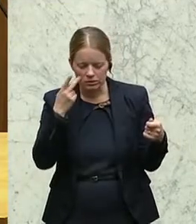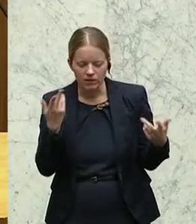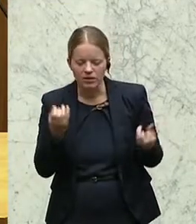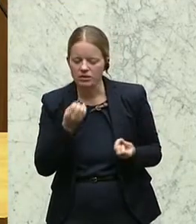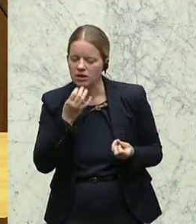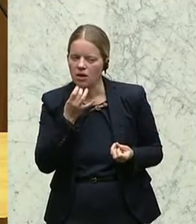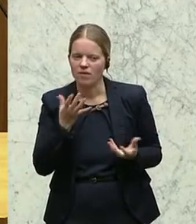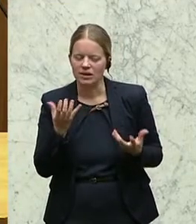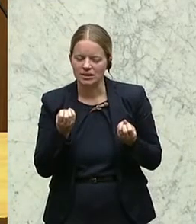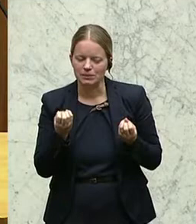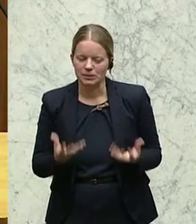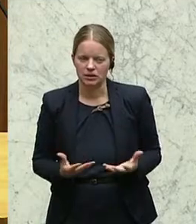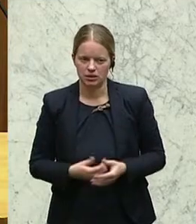jetzt